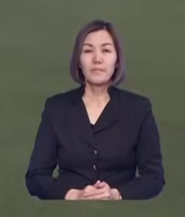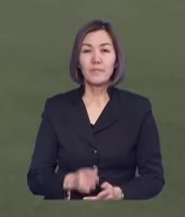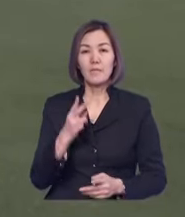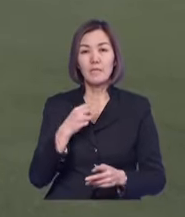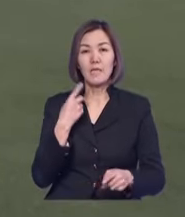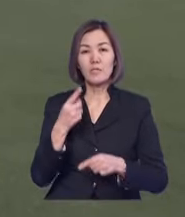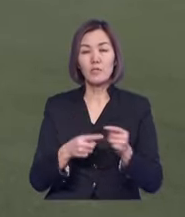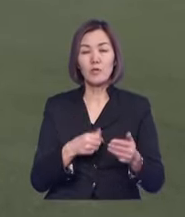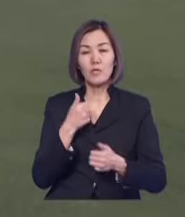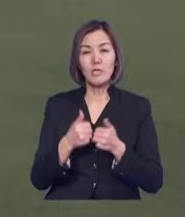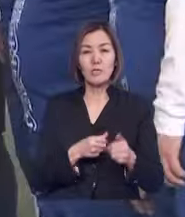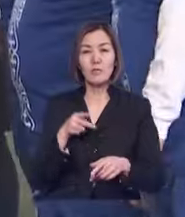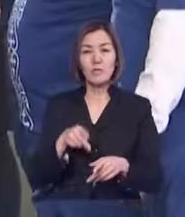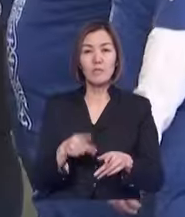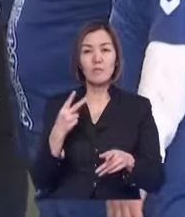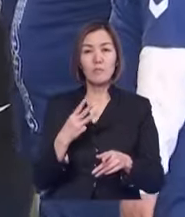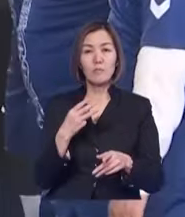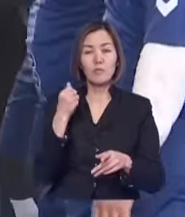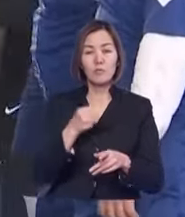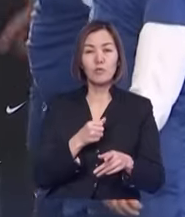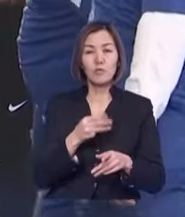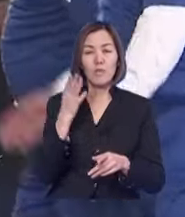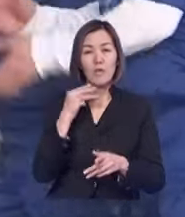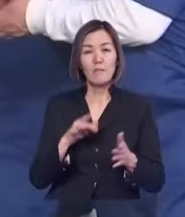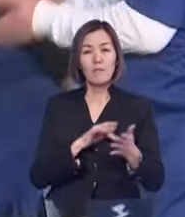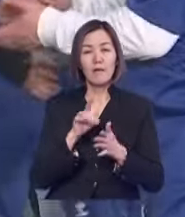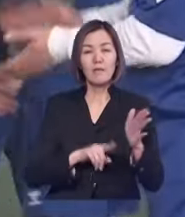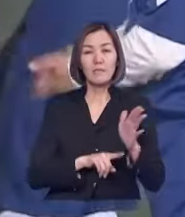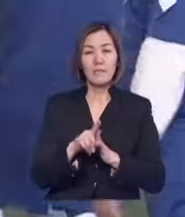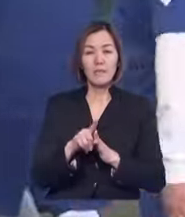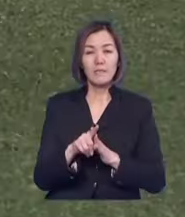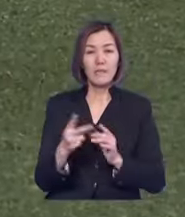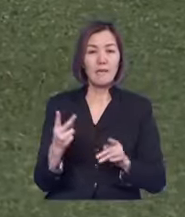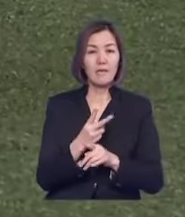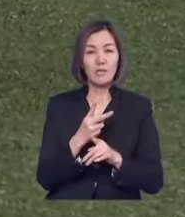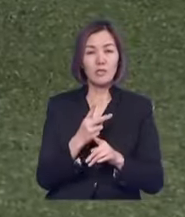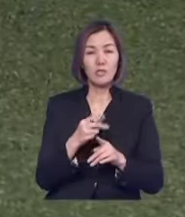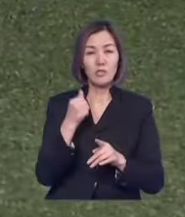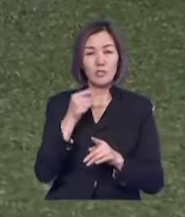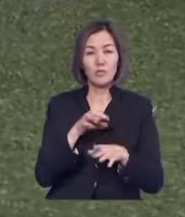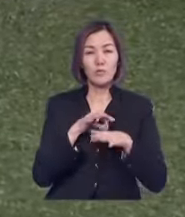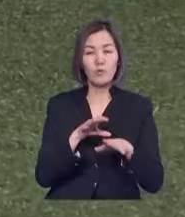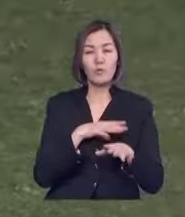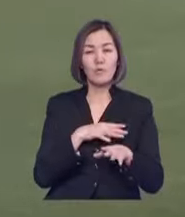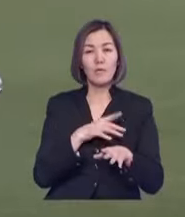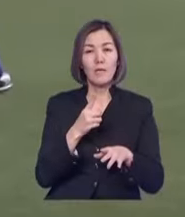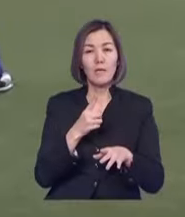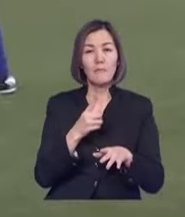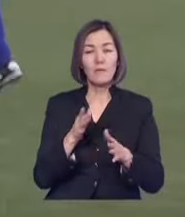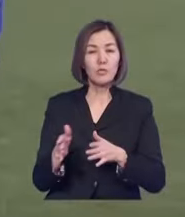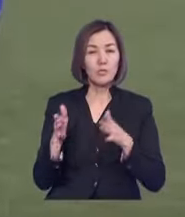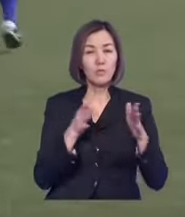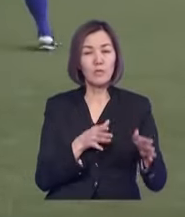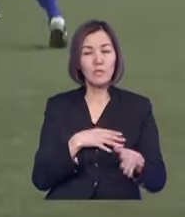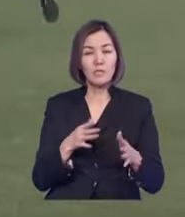Дәстүрлі турнир алғаш рет 2023 жылы Алматы қаласынан бастау алған. Биыл екінші мәрте жалауын желбіретті. Жыл өткен сайын жарыстың